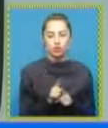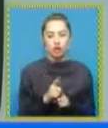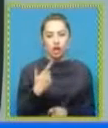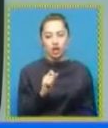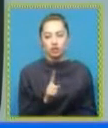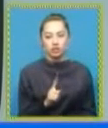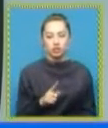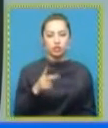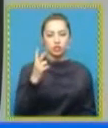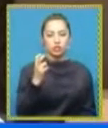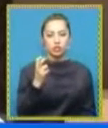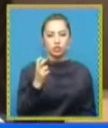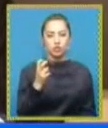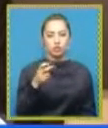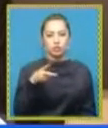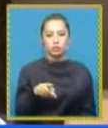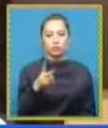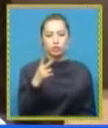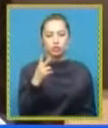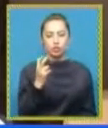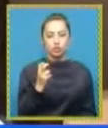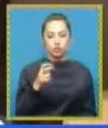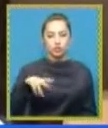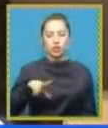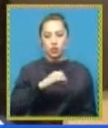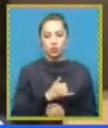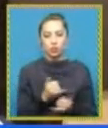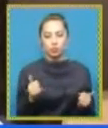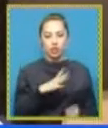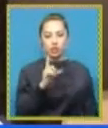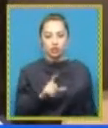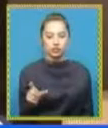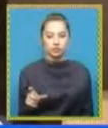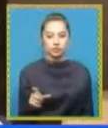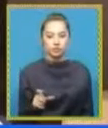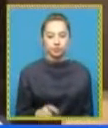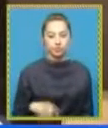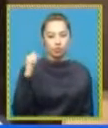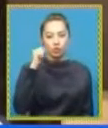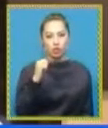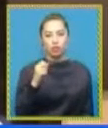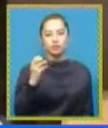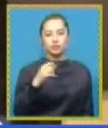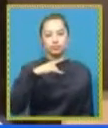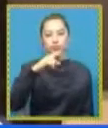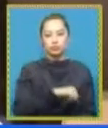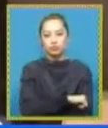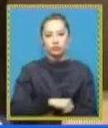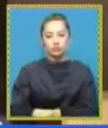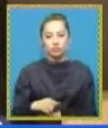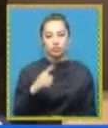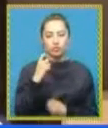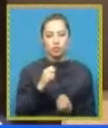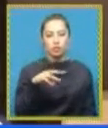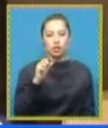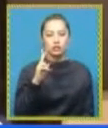мың тұрғынның тұрмысы түзелді. Қазақстан Республикасы мен Өзбекстан Республикасының шекараларын анықтау белгілеу кезінде Мақтарал